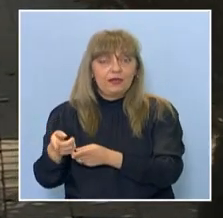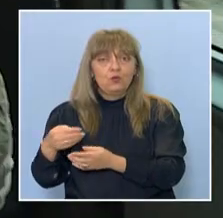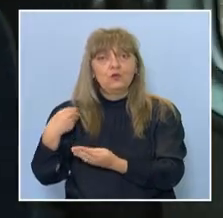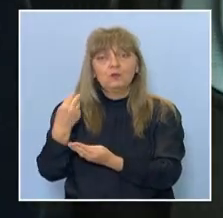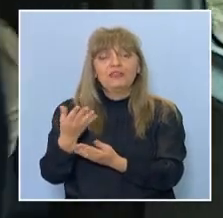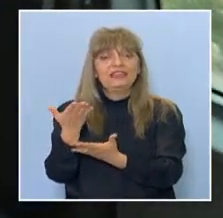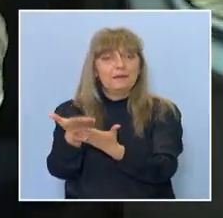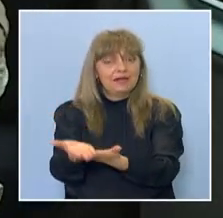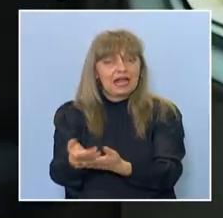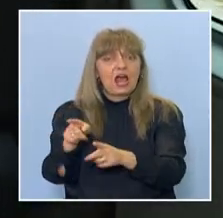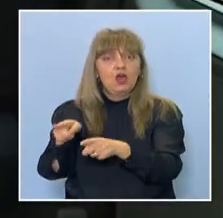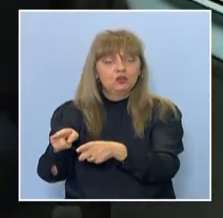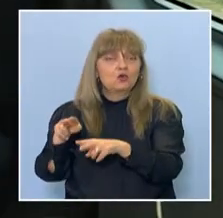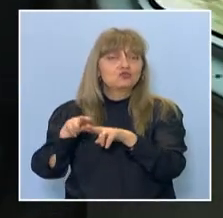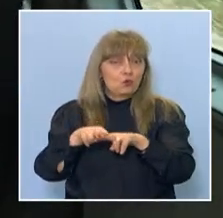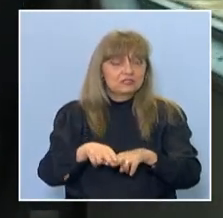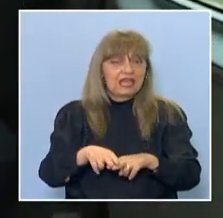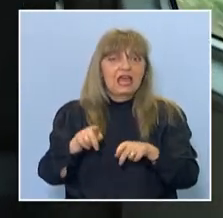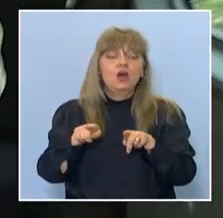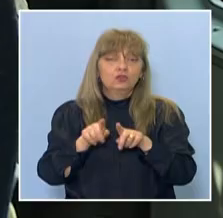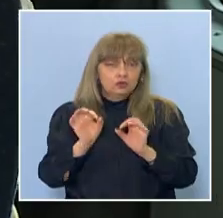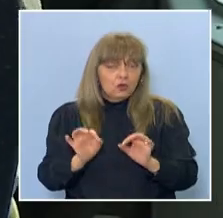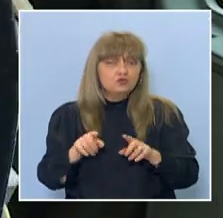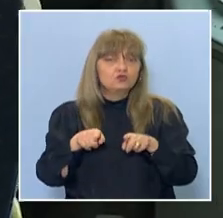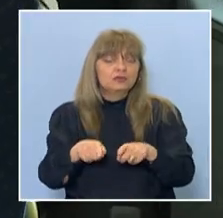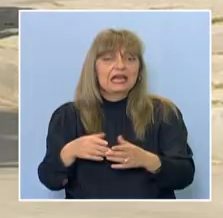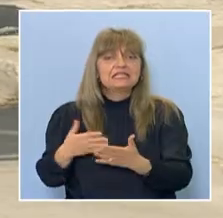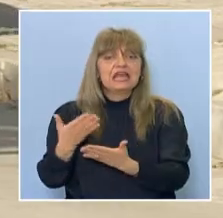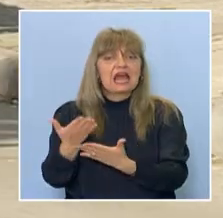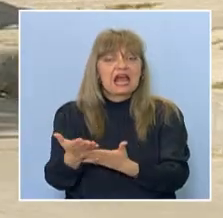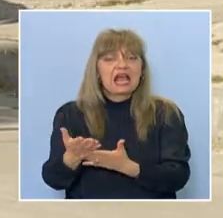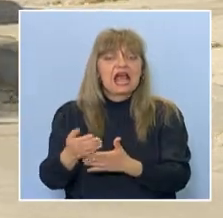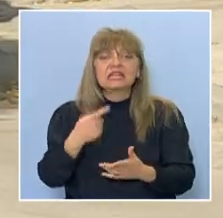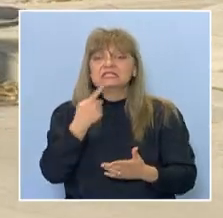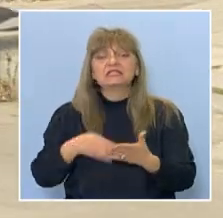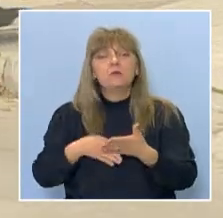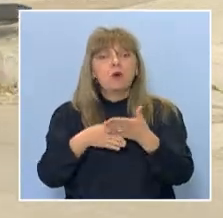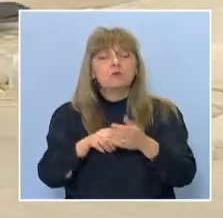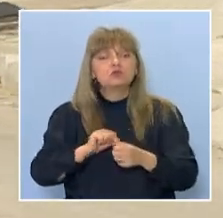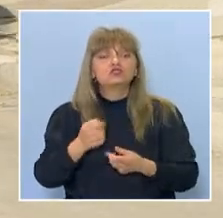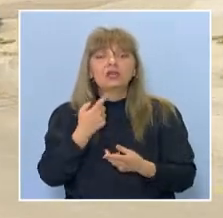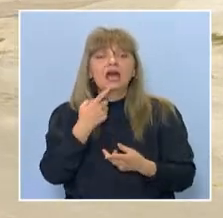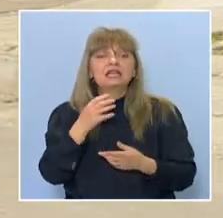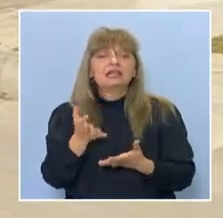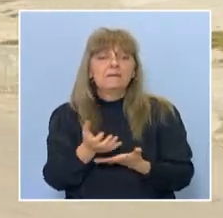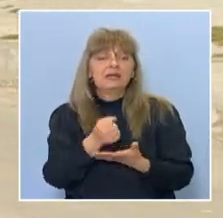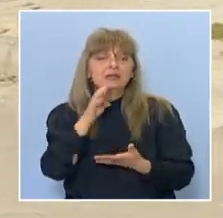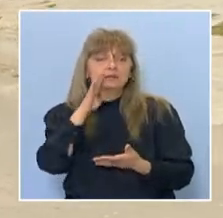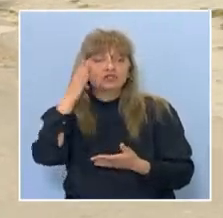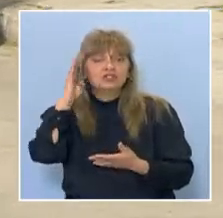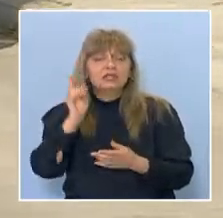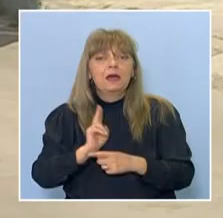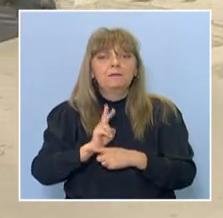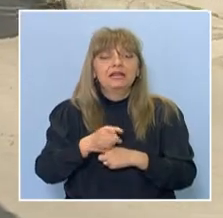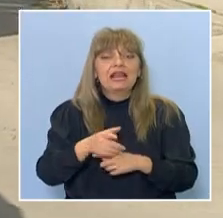остане. Точно тази протегната ръка за помощ и подкрепа намират родителите, прекрачили прага на общностния център